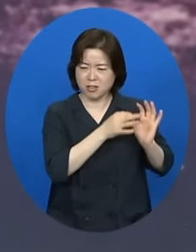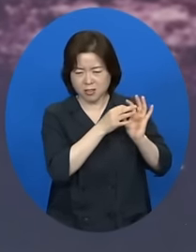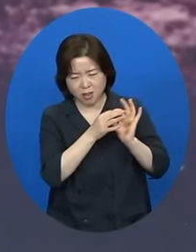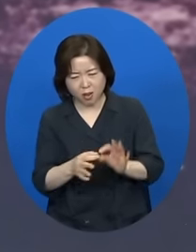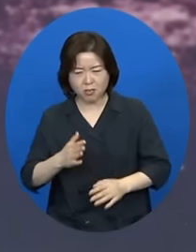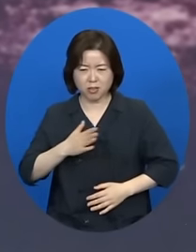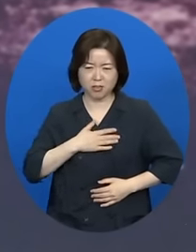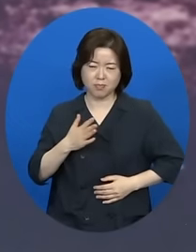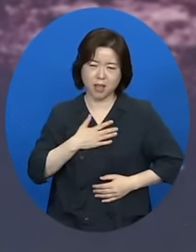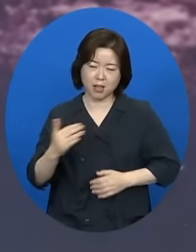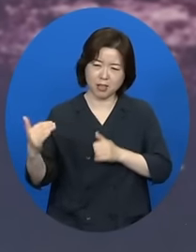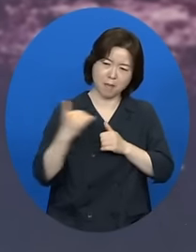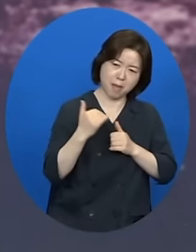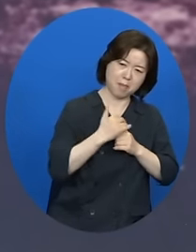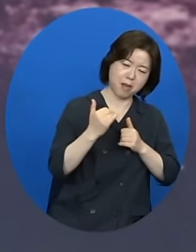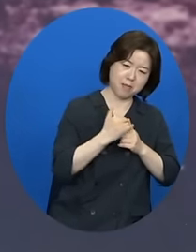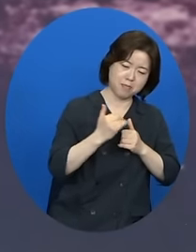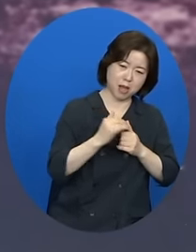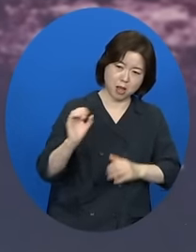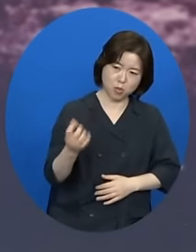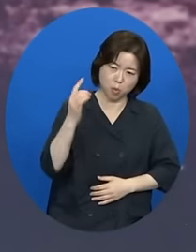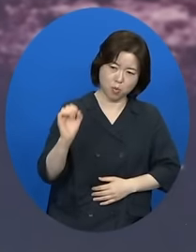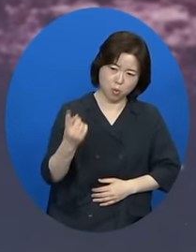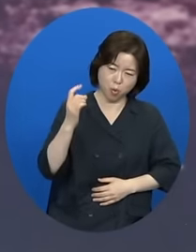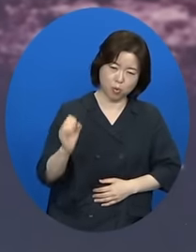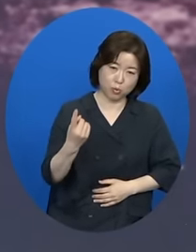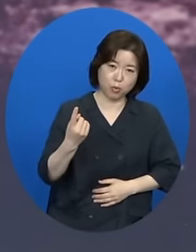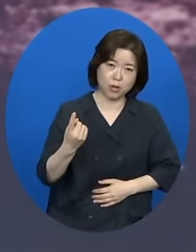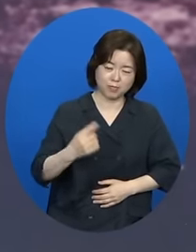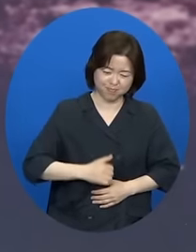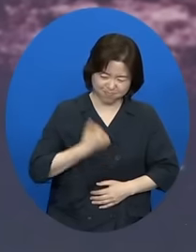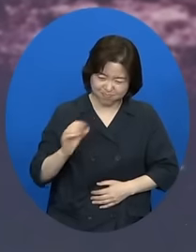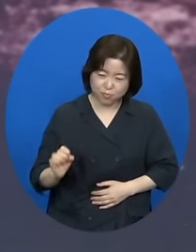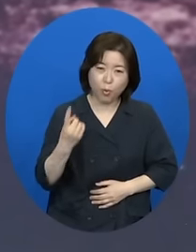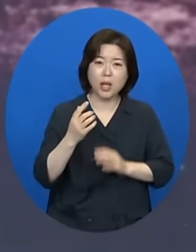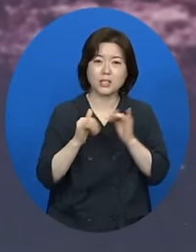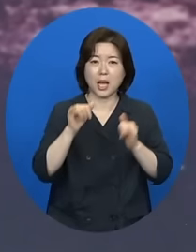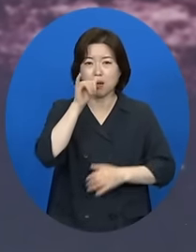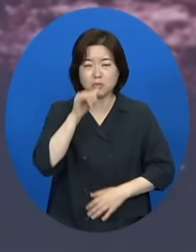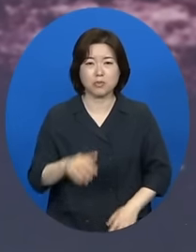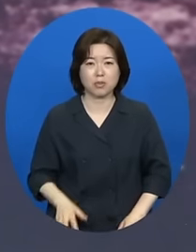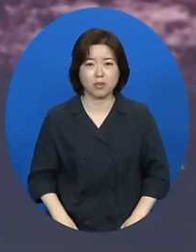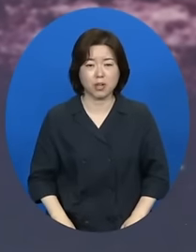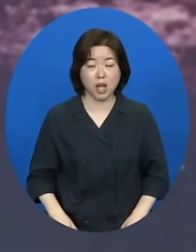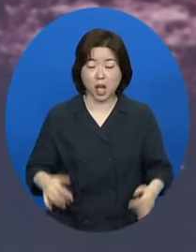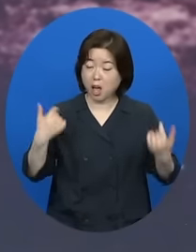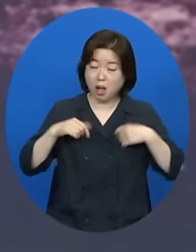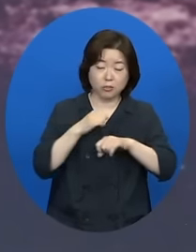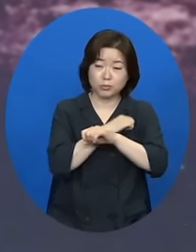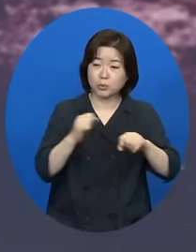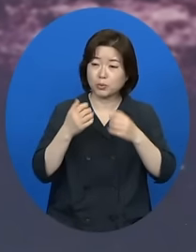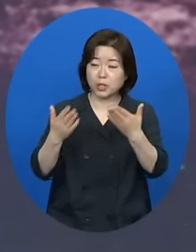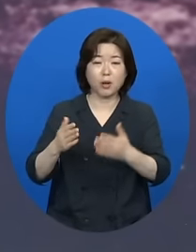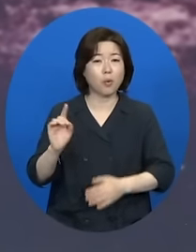내게 가해오는 도발하는 사람들이 있죠. 매번 용서하려면 내가 어떻게 해야 되냐라는 질문이